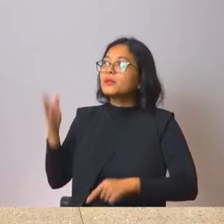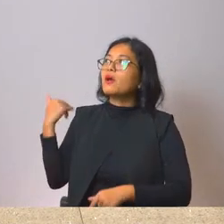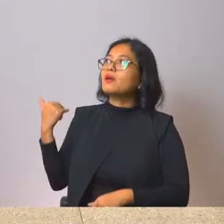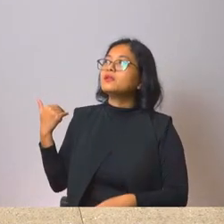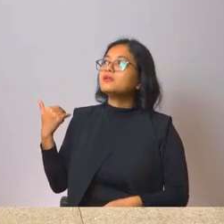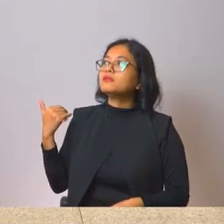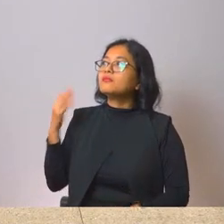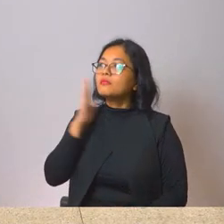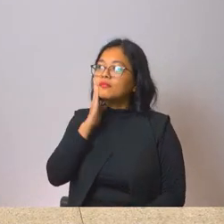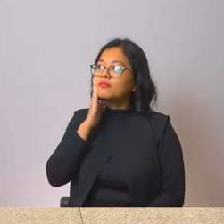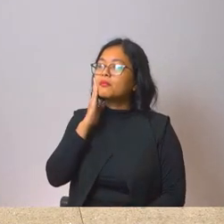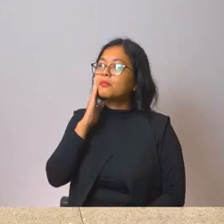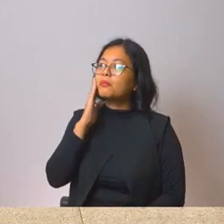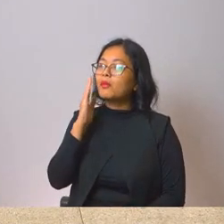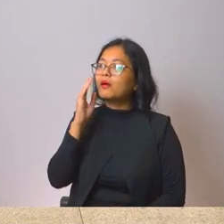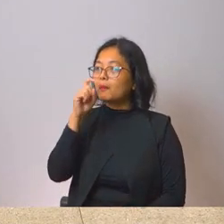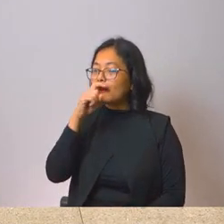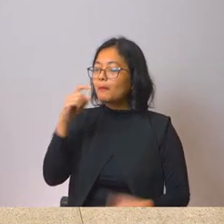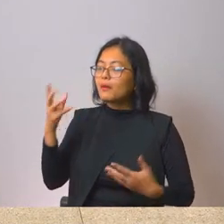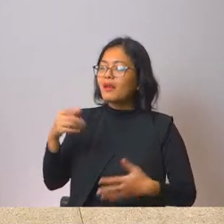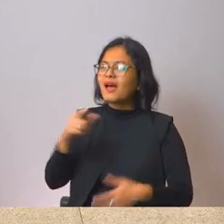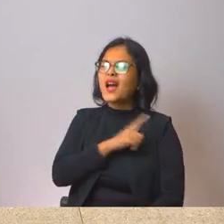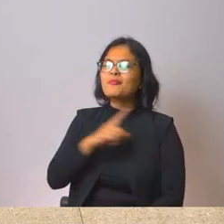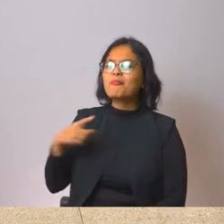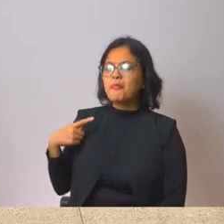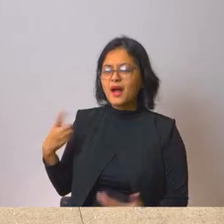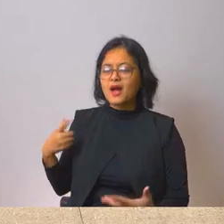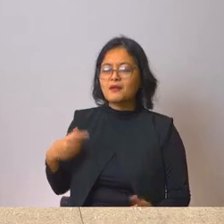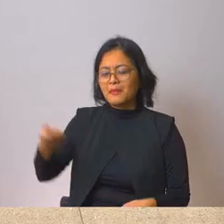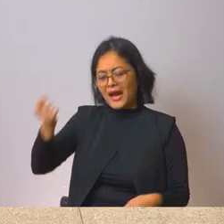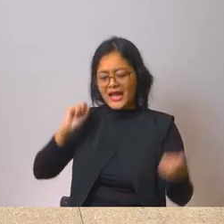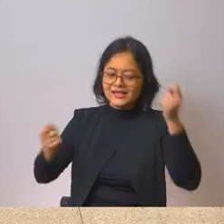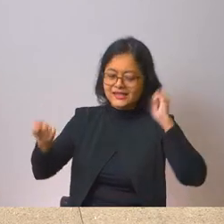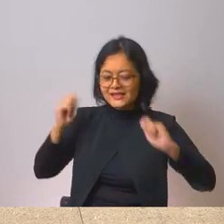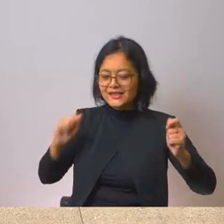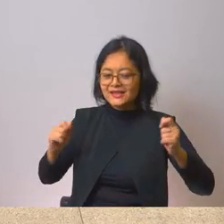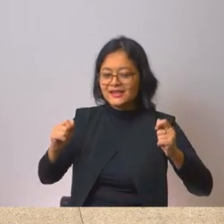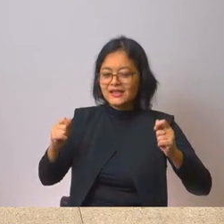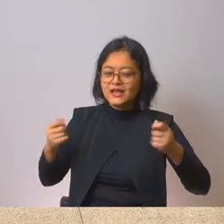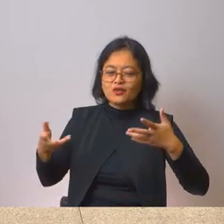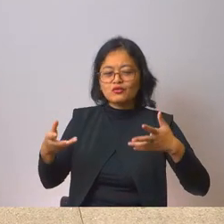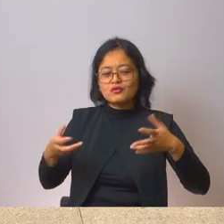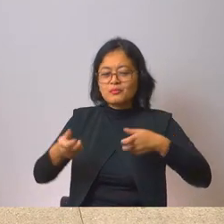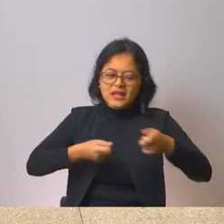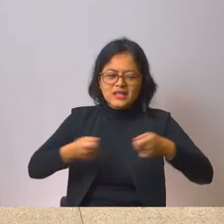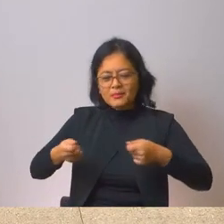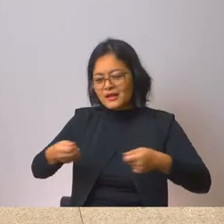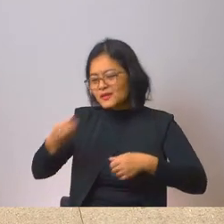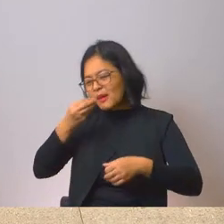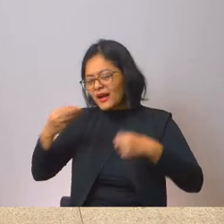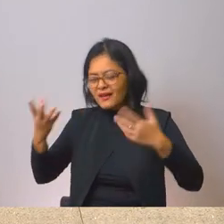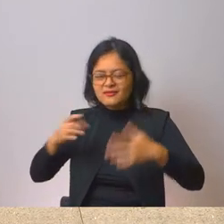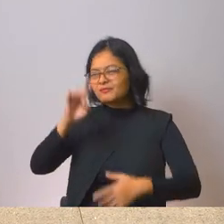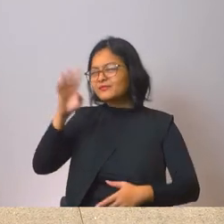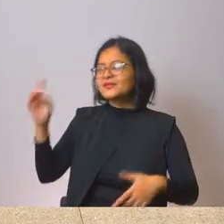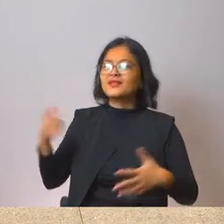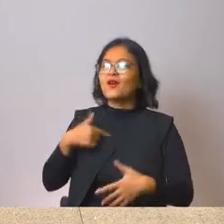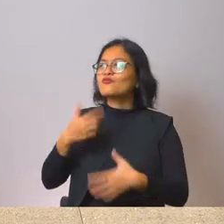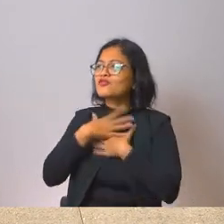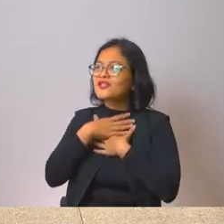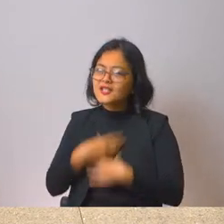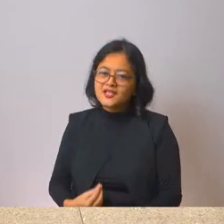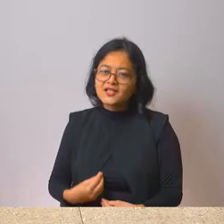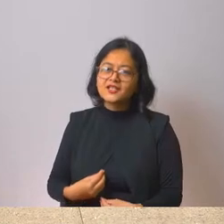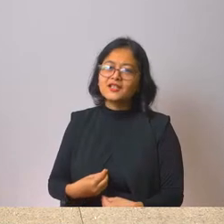papa dan mama masih harus mandi, harus ini, itu, anu, segala macam. Jadi anak ini sedih karena